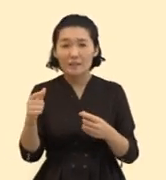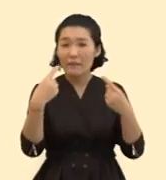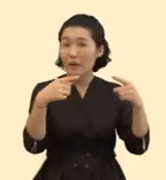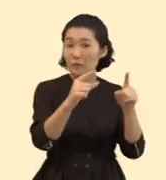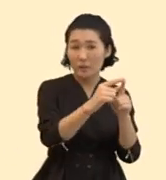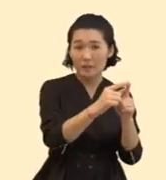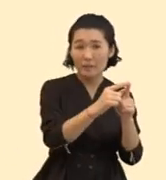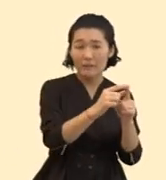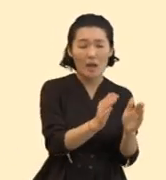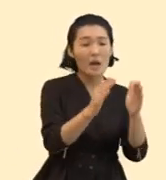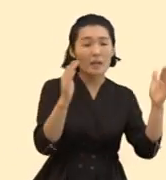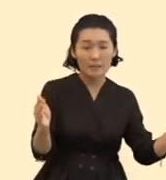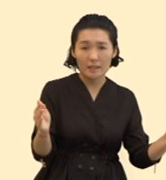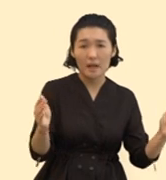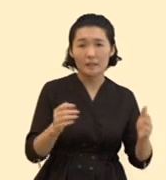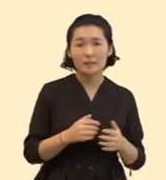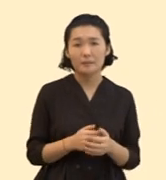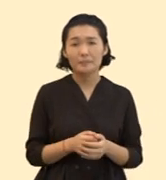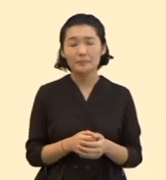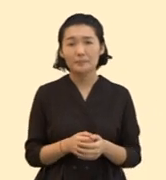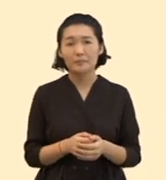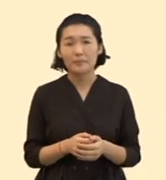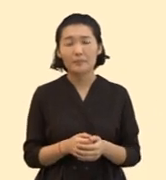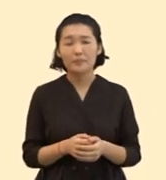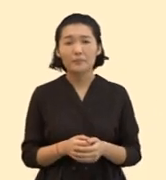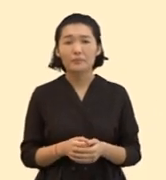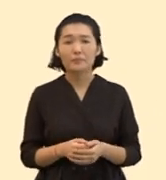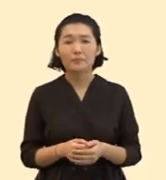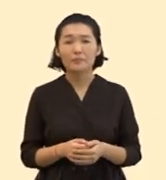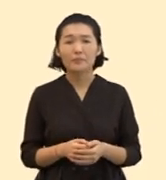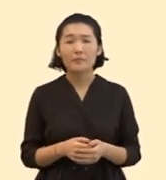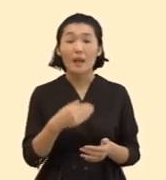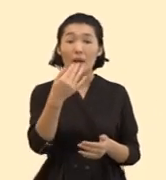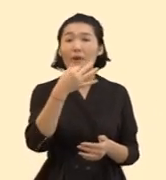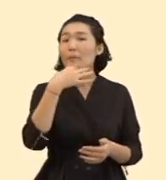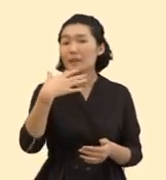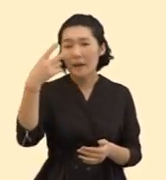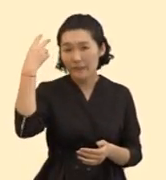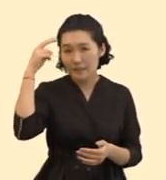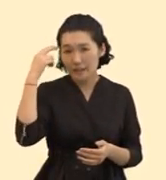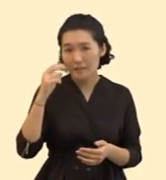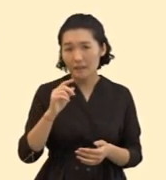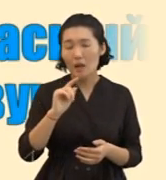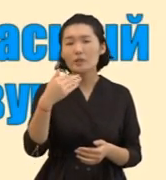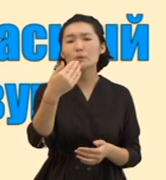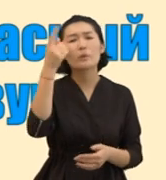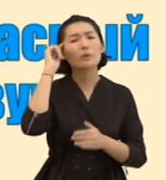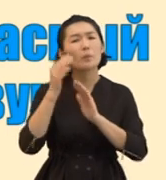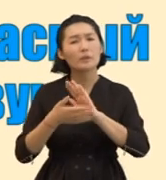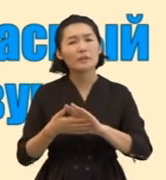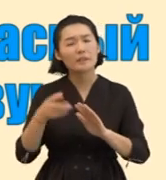работает разделительным и так понравилась сказка что вы поняли из